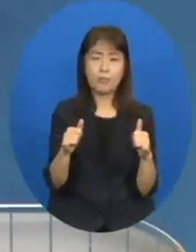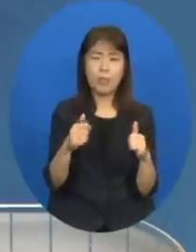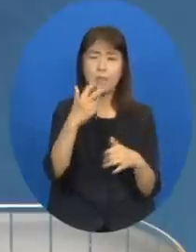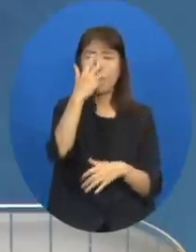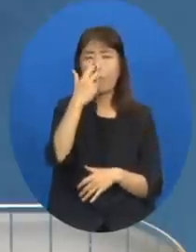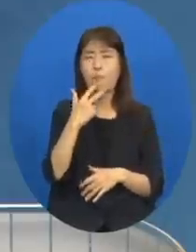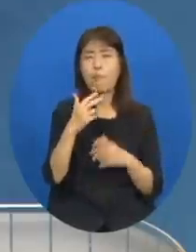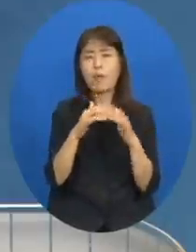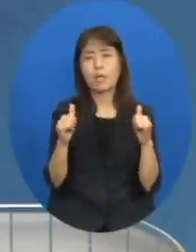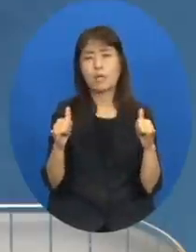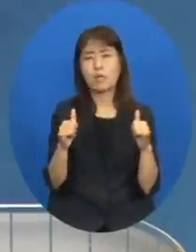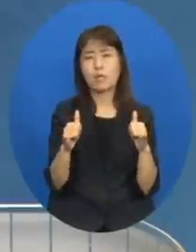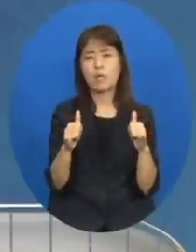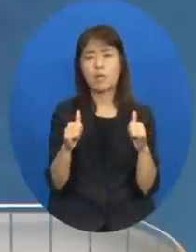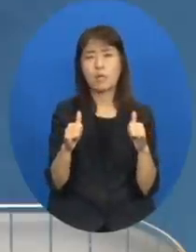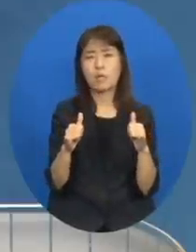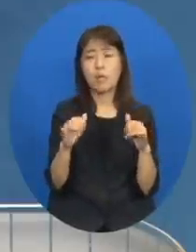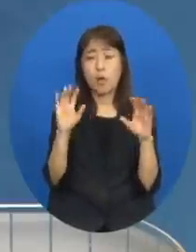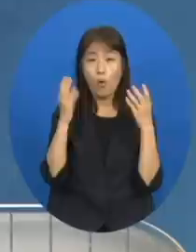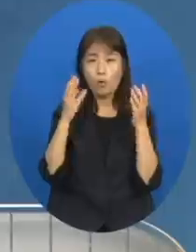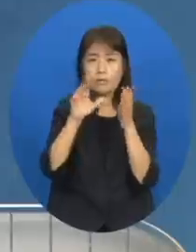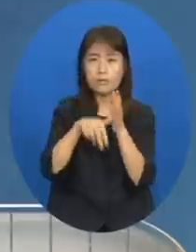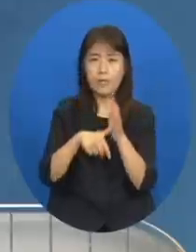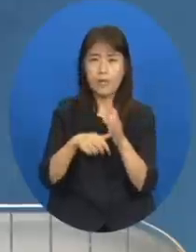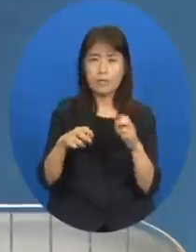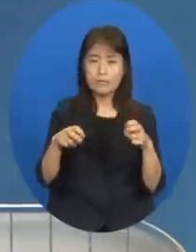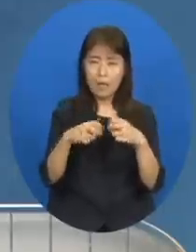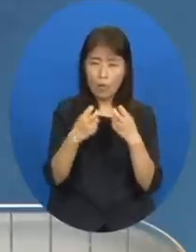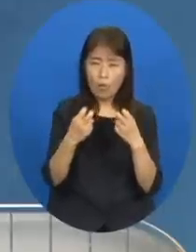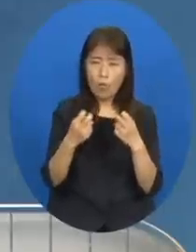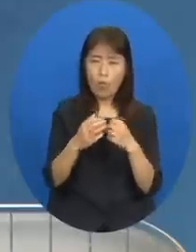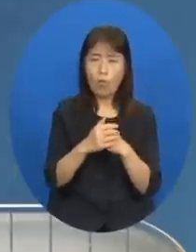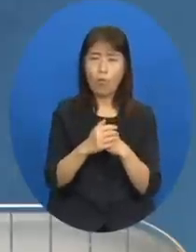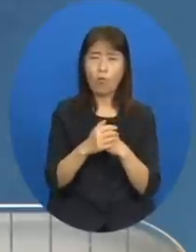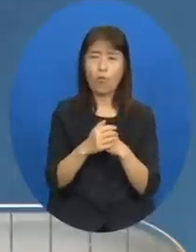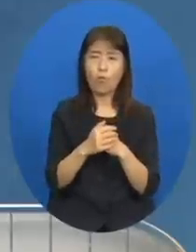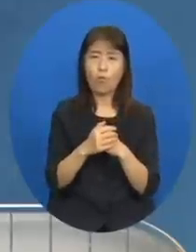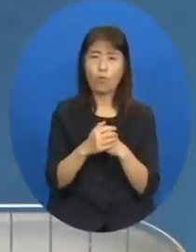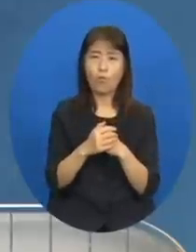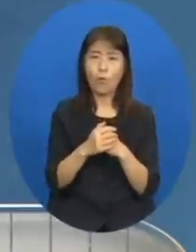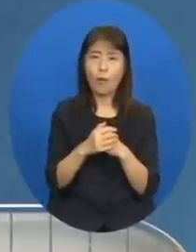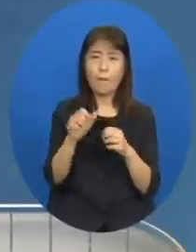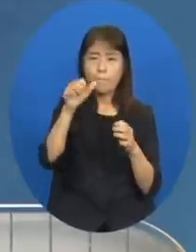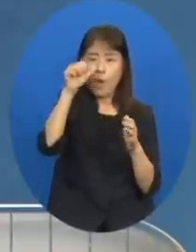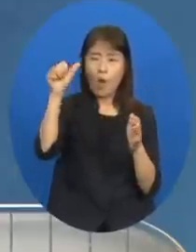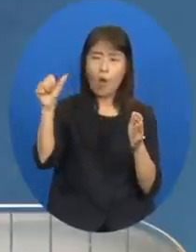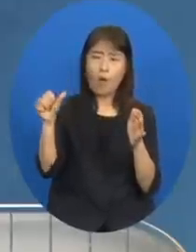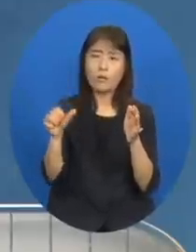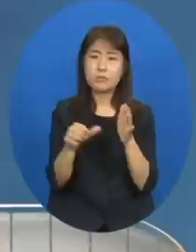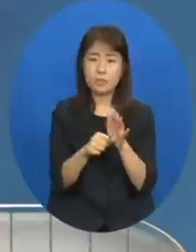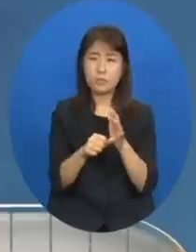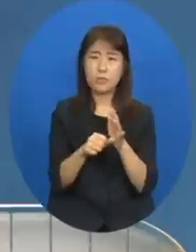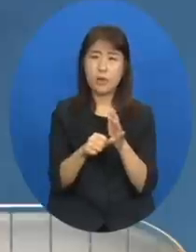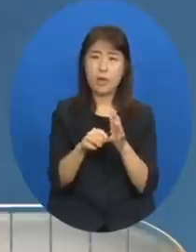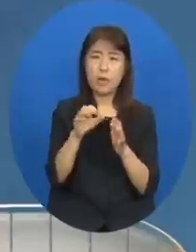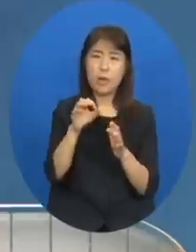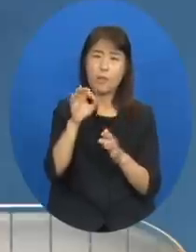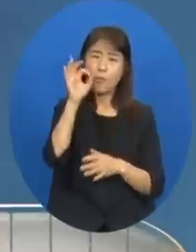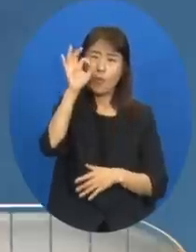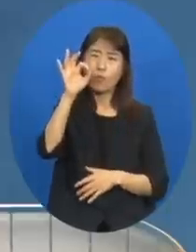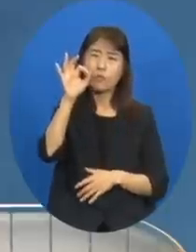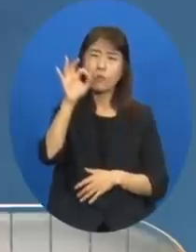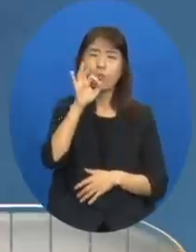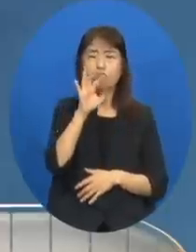맹인입니다 어릴 때 사고로 그가 맹인이 되고 그리고는 평생을 앞을 보지 못한 사람이었어요